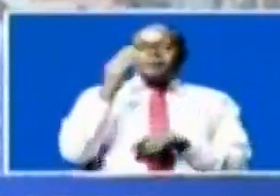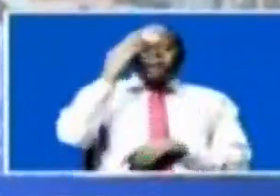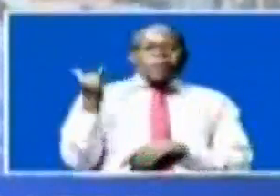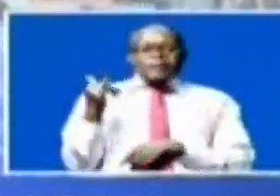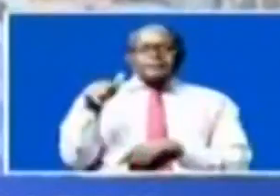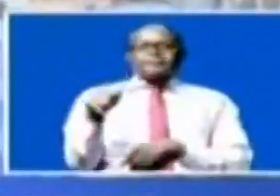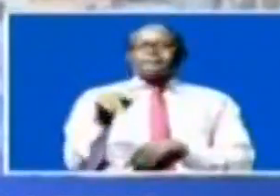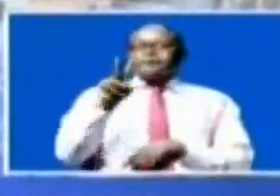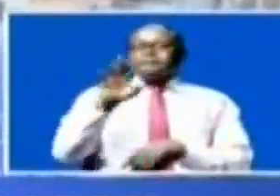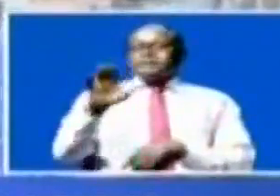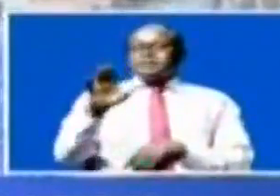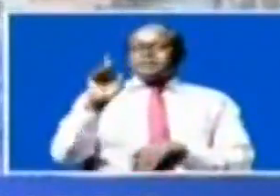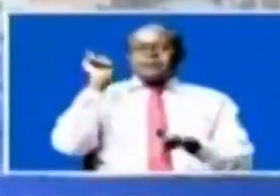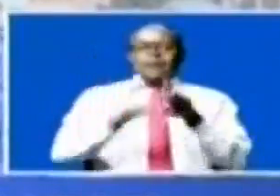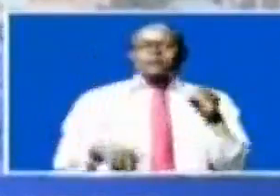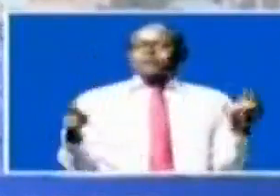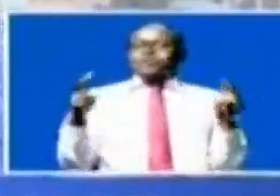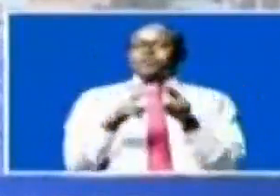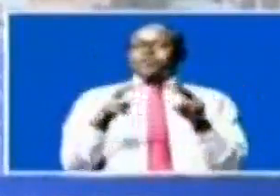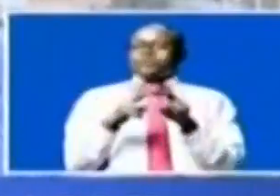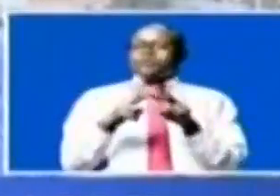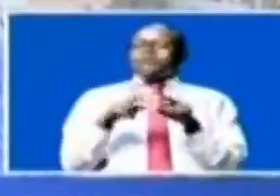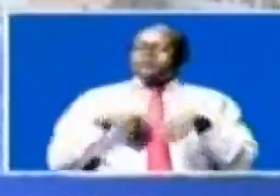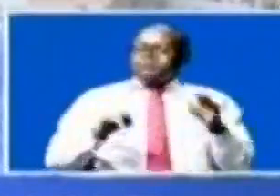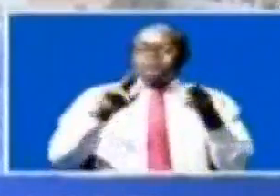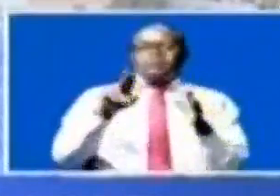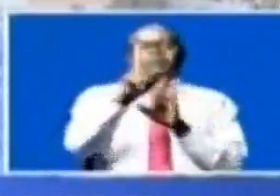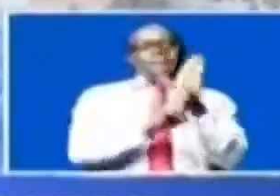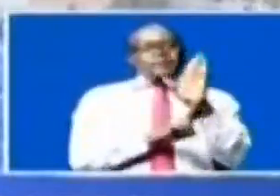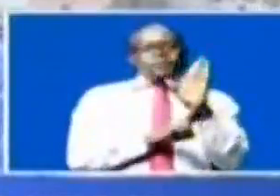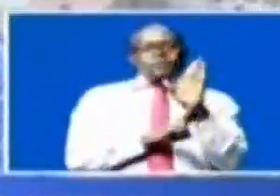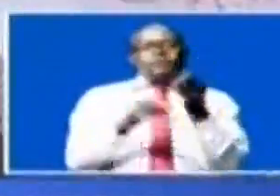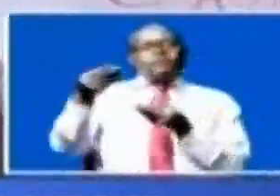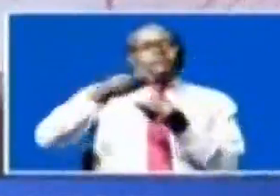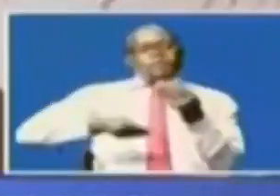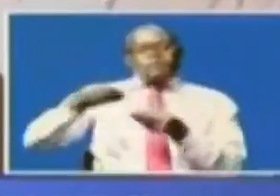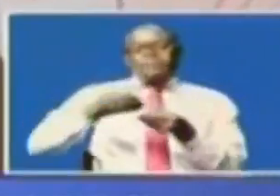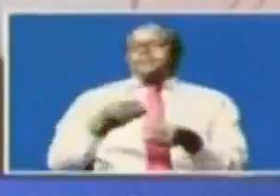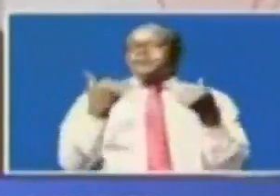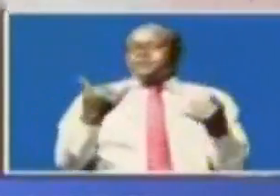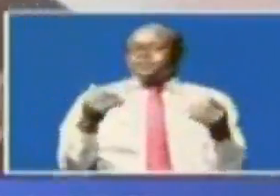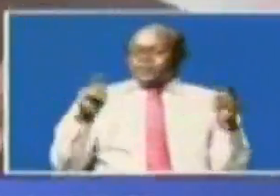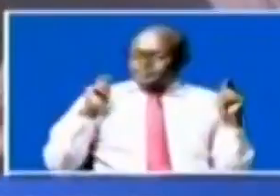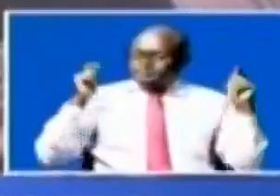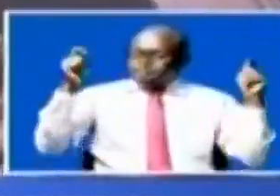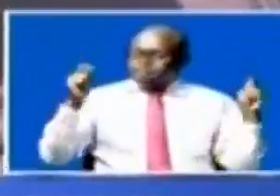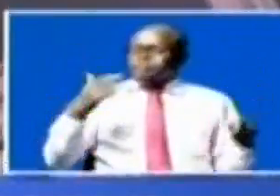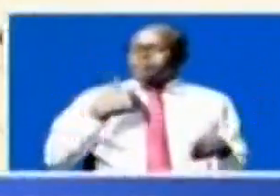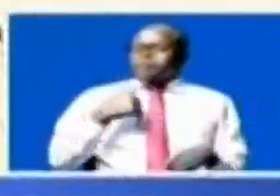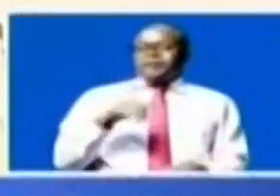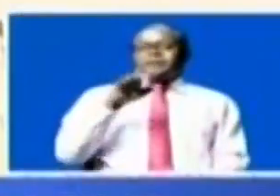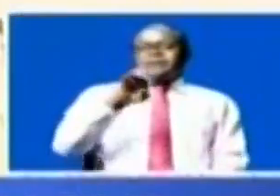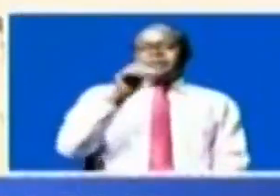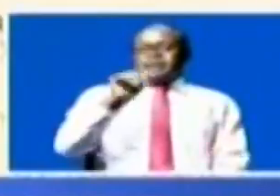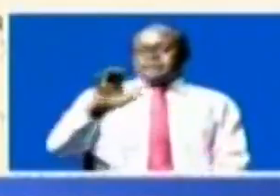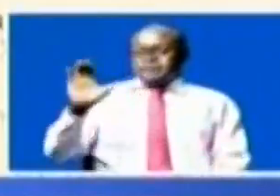Because the VC failed to consult and follow the procedure of procurement. Leo wakiandamana kuitaka tume ya kupambana na